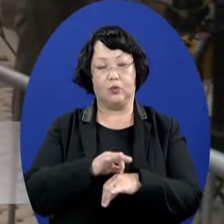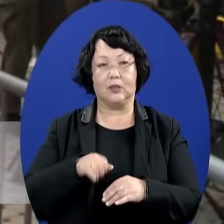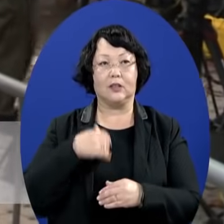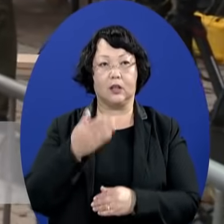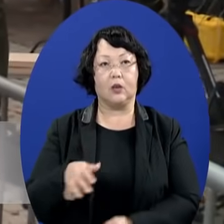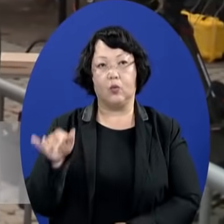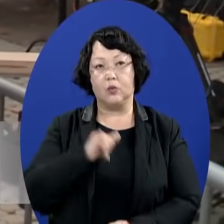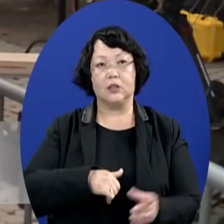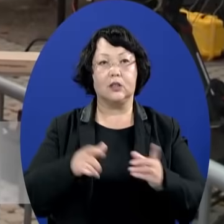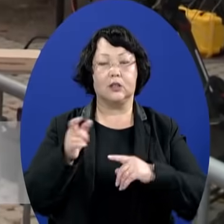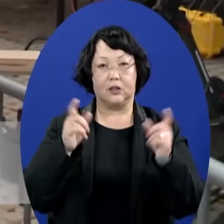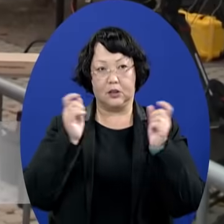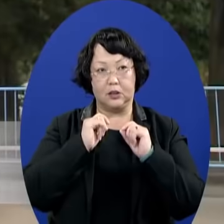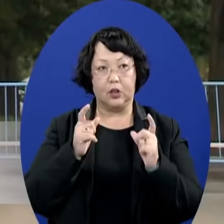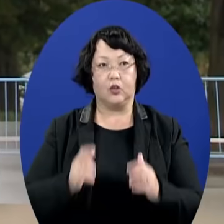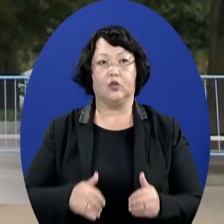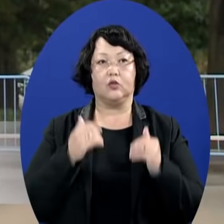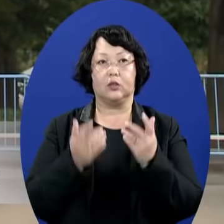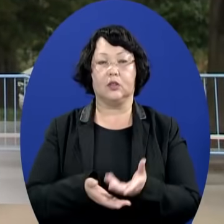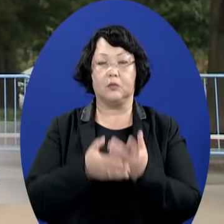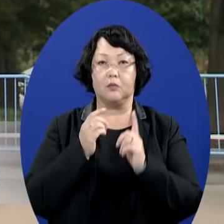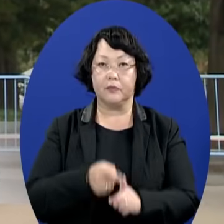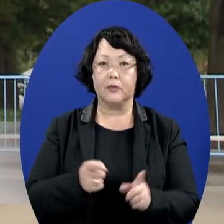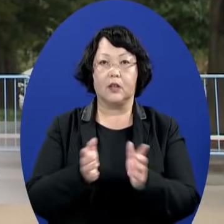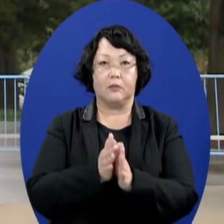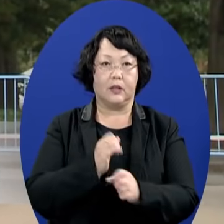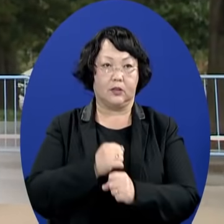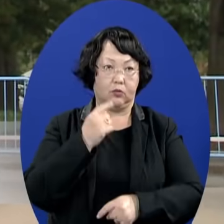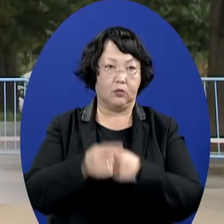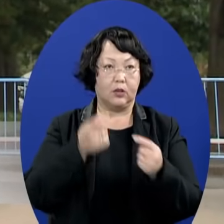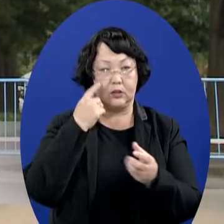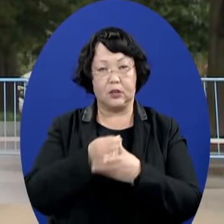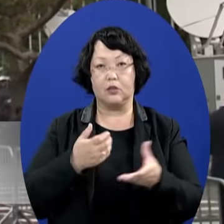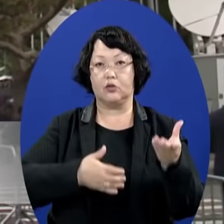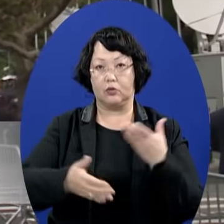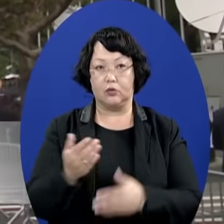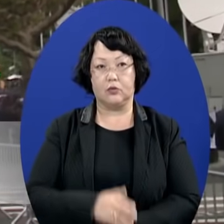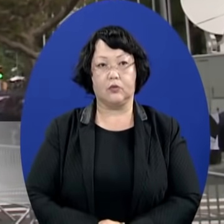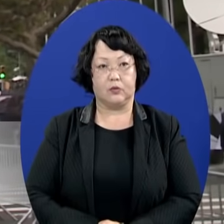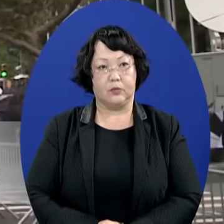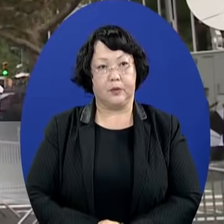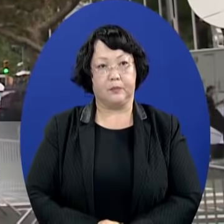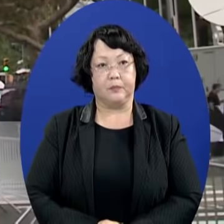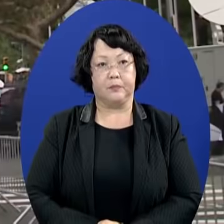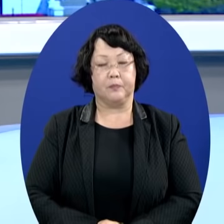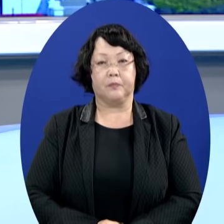улс орны эдийн засгийг сэргээх хөгжлийг дэмжих чиглэлд хамтран ажиллах тухай санал солилцлоо.